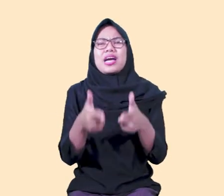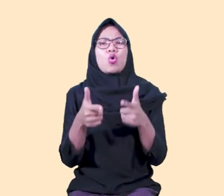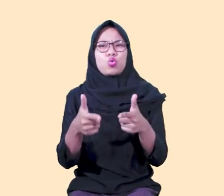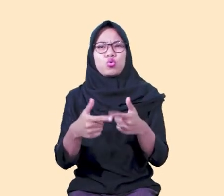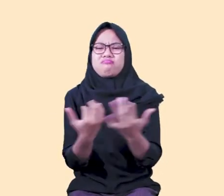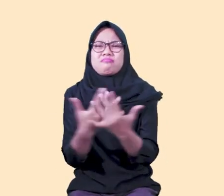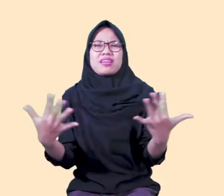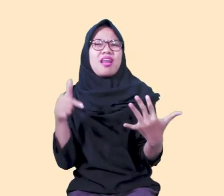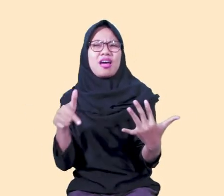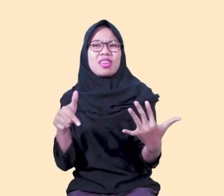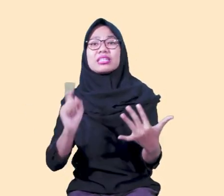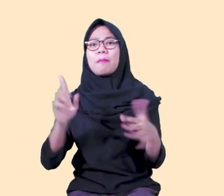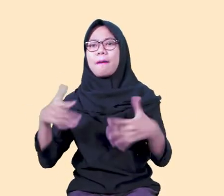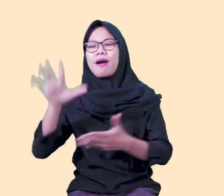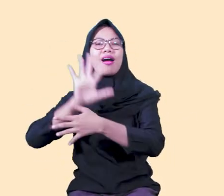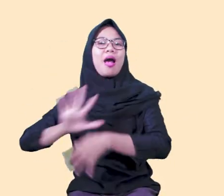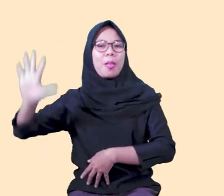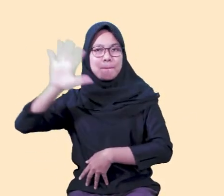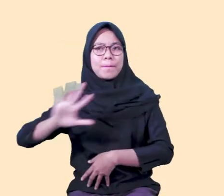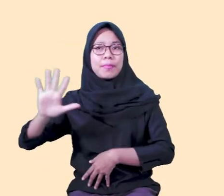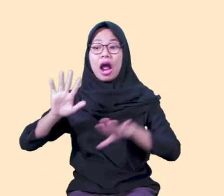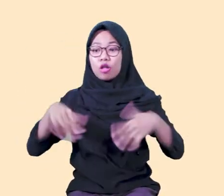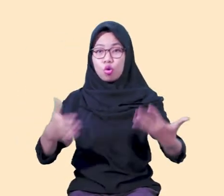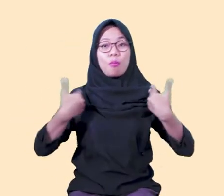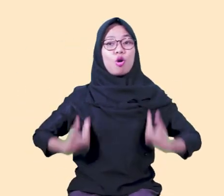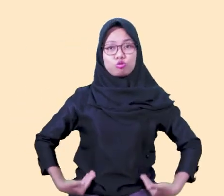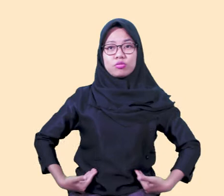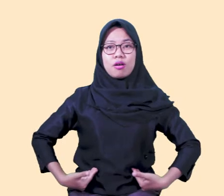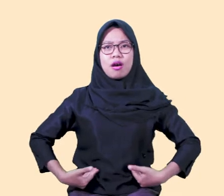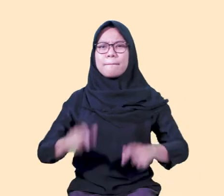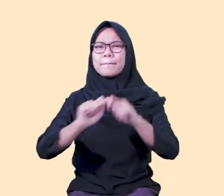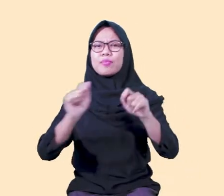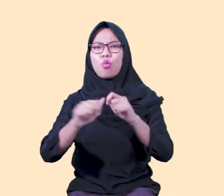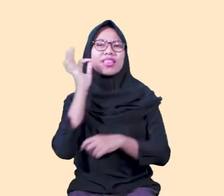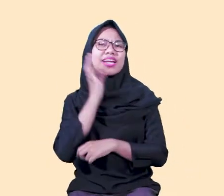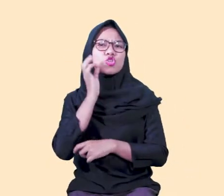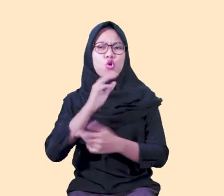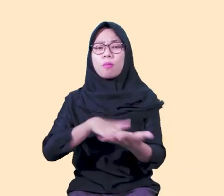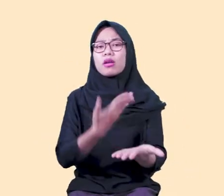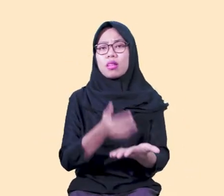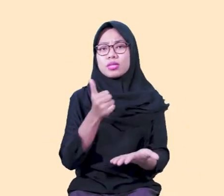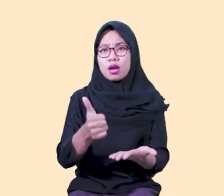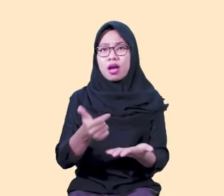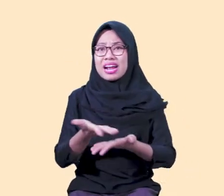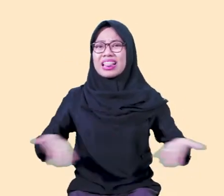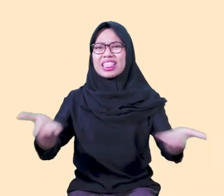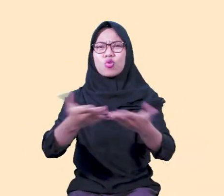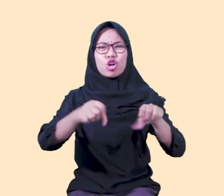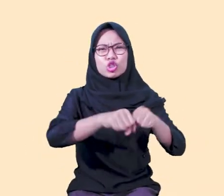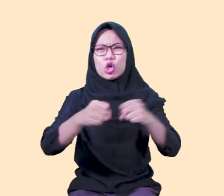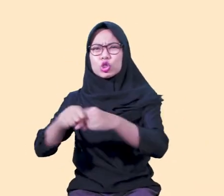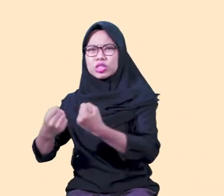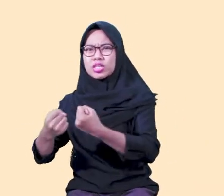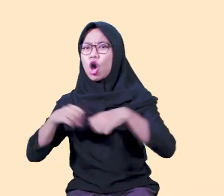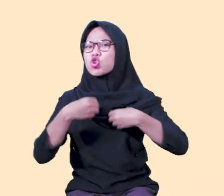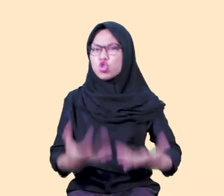yang mengganggu dan mengancam kehidupan masyarakat yang disebabkan faktor alam non alam maupun manusia yang menimbulkan korban jiwa